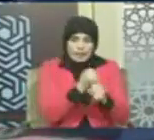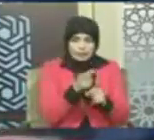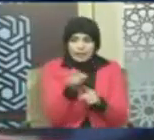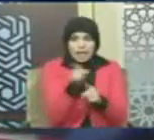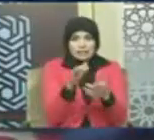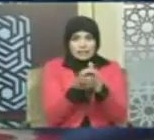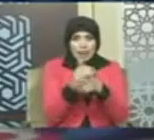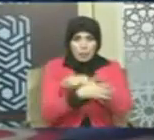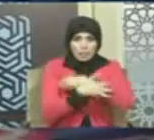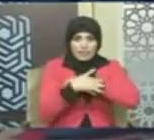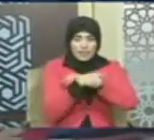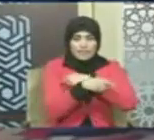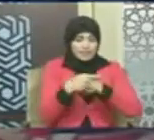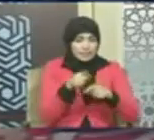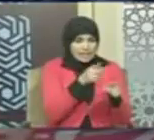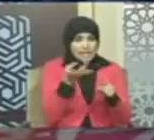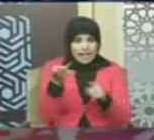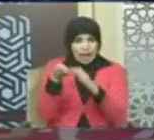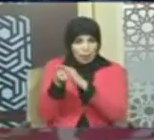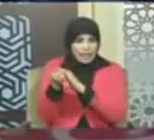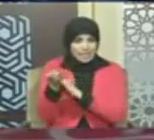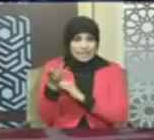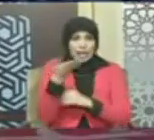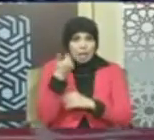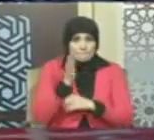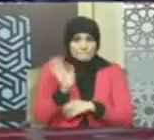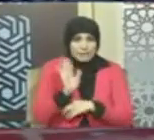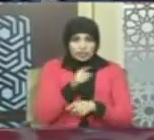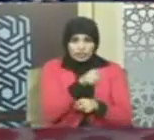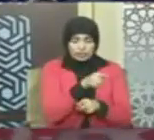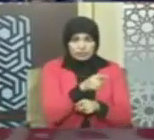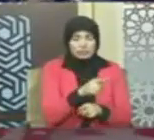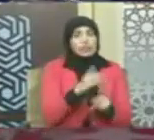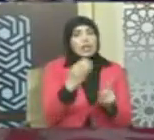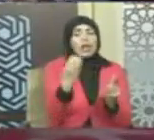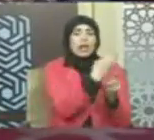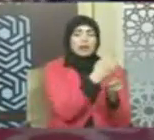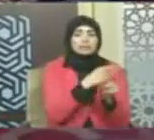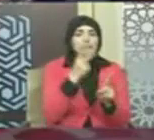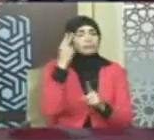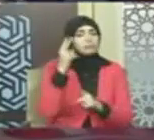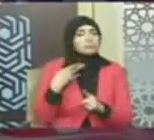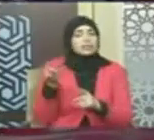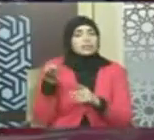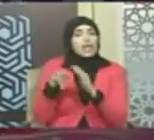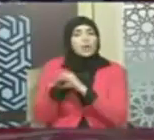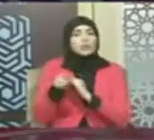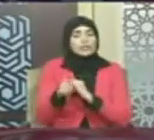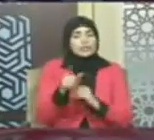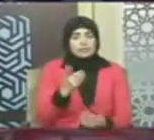ألا تتزوج يا جليبيب؟ فيقول: ومن يزوجني يا رسول